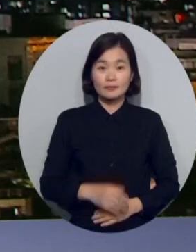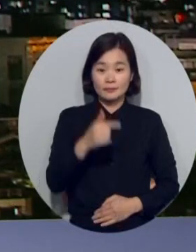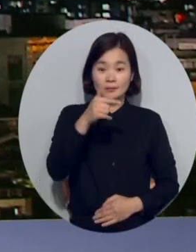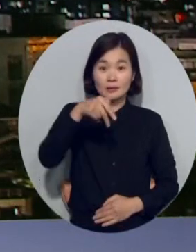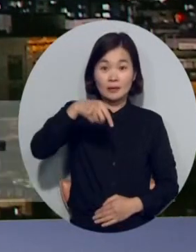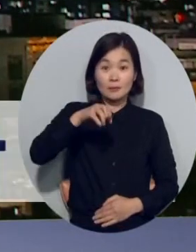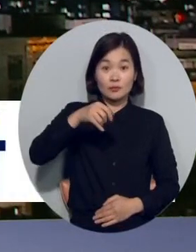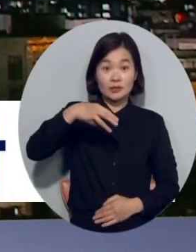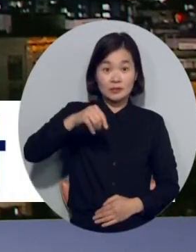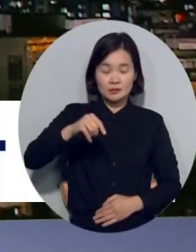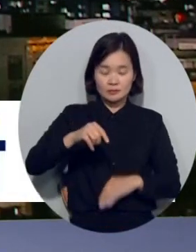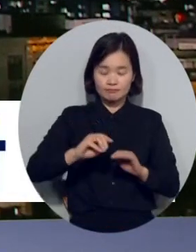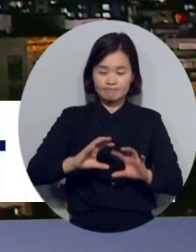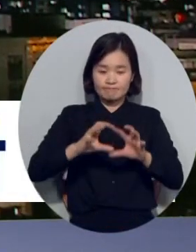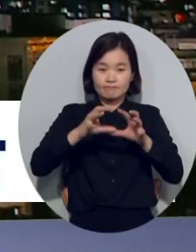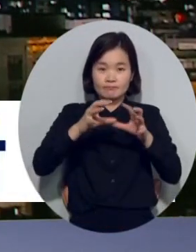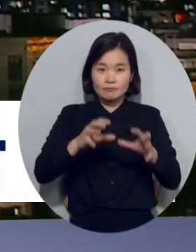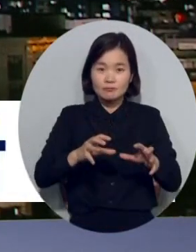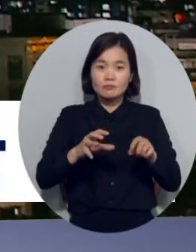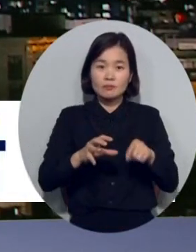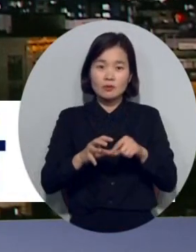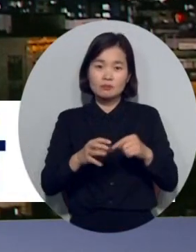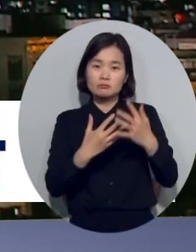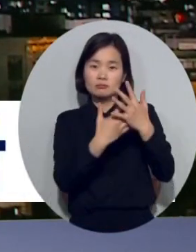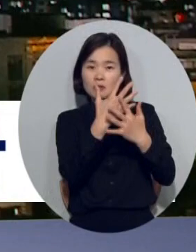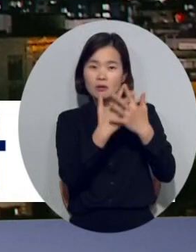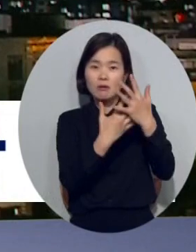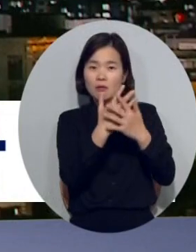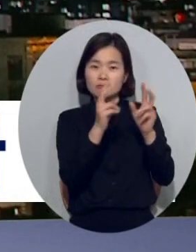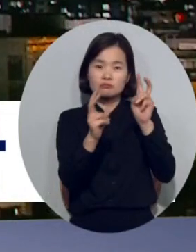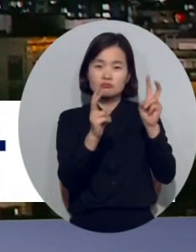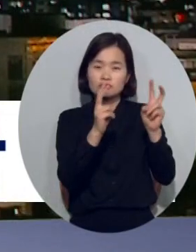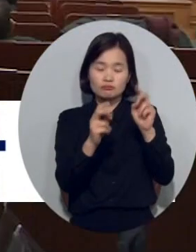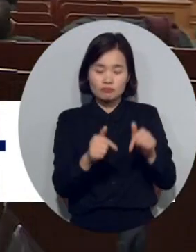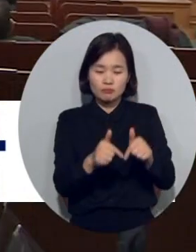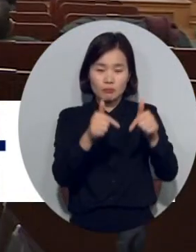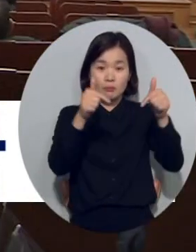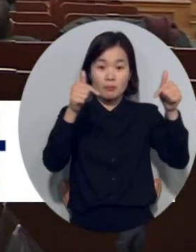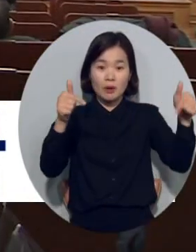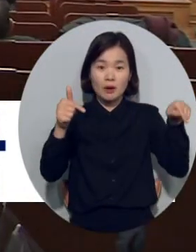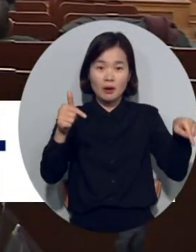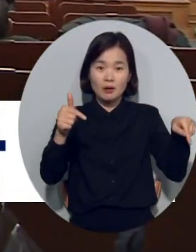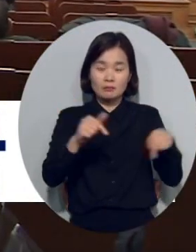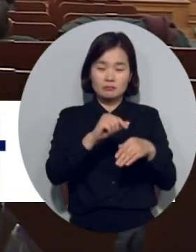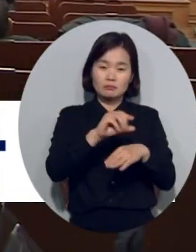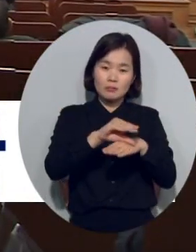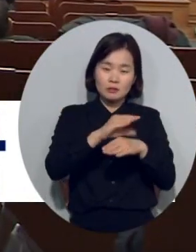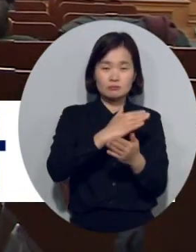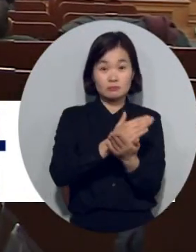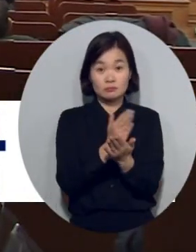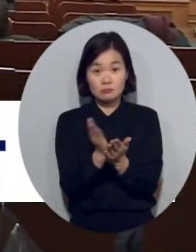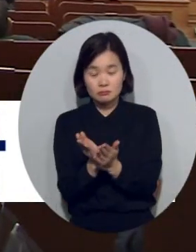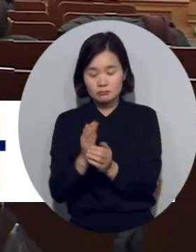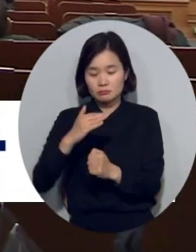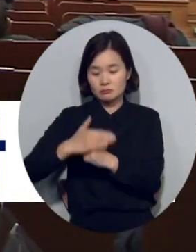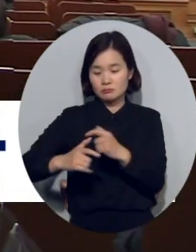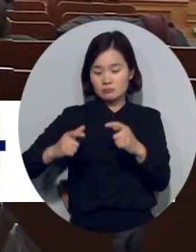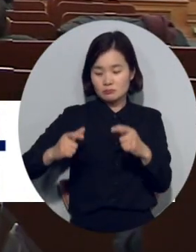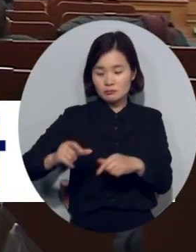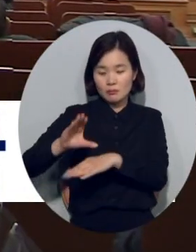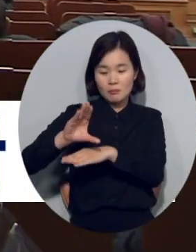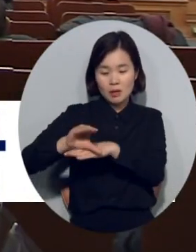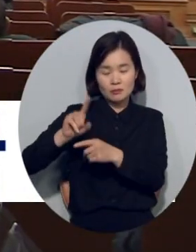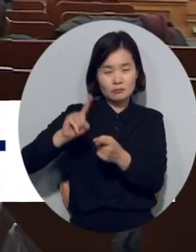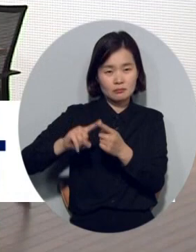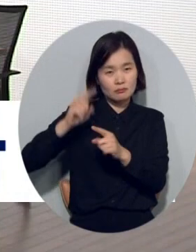넷플릭스는 글로벌 미디어 기업의 시장 점유율이 확대되는 등 다매체 방송 시대에 지역 방송의 역할을 고민하는